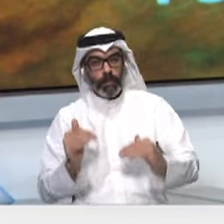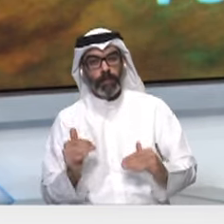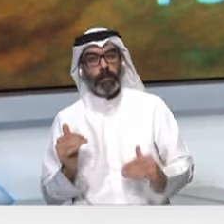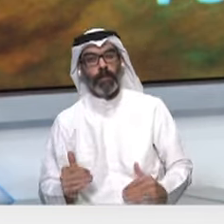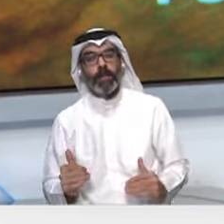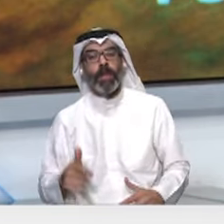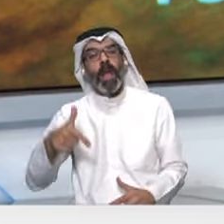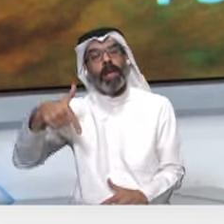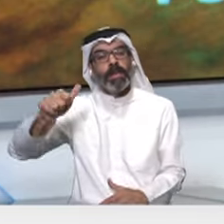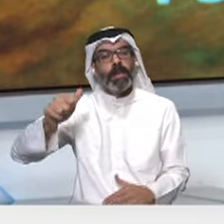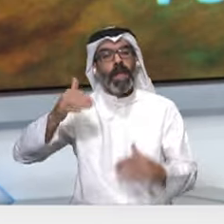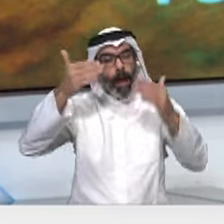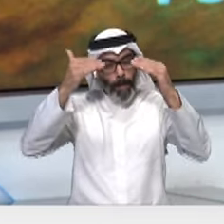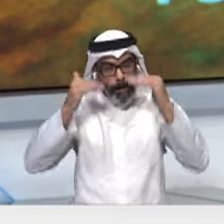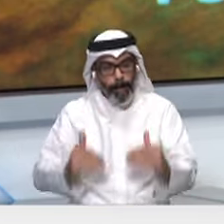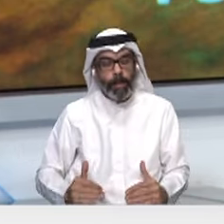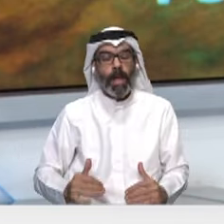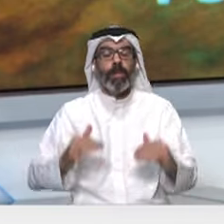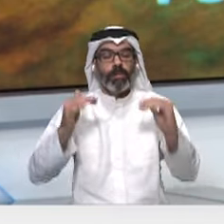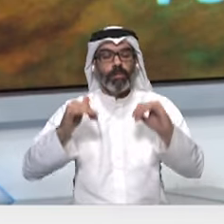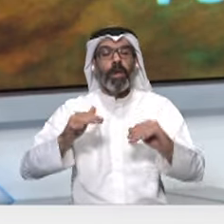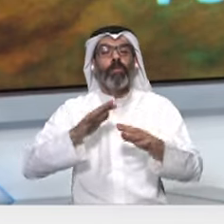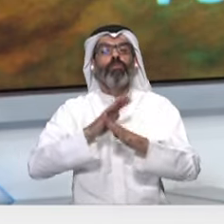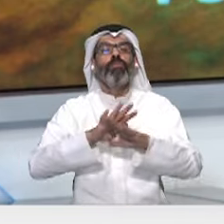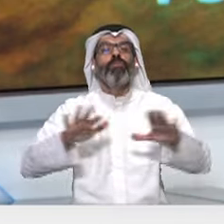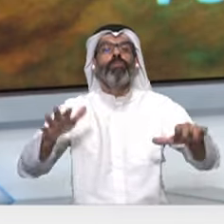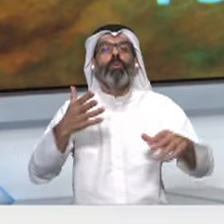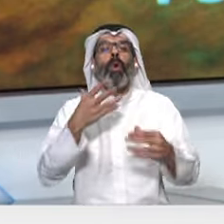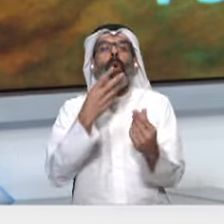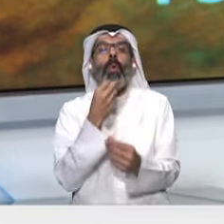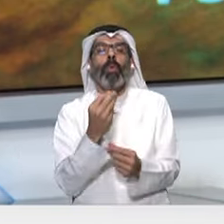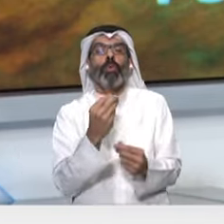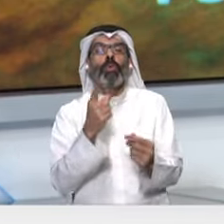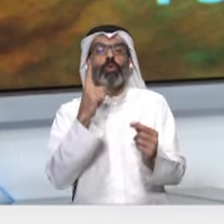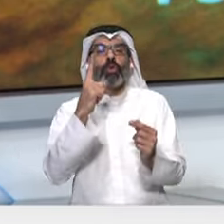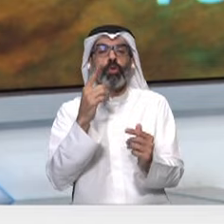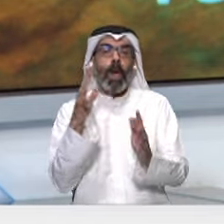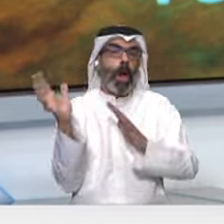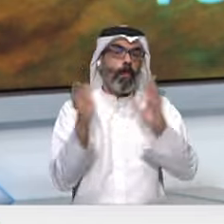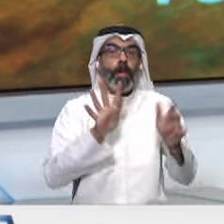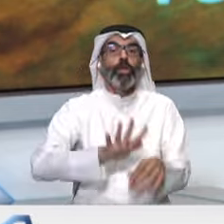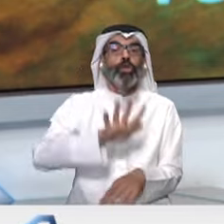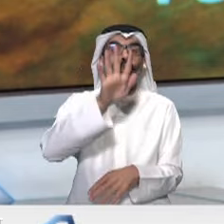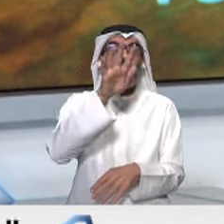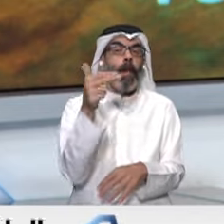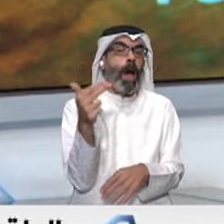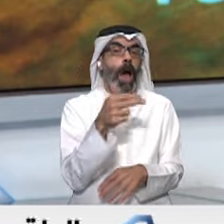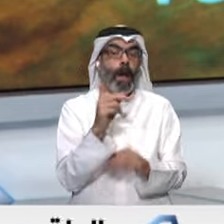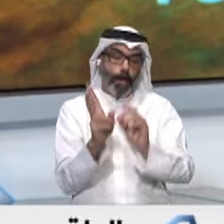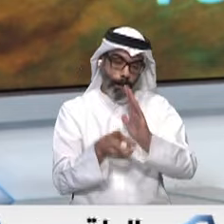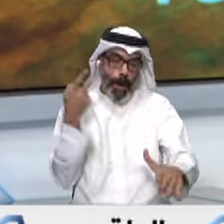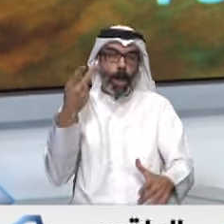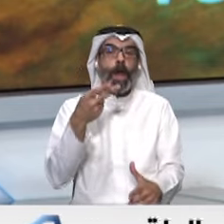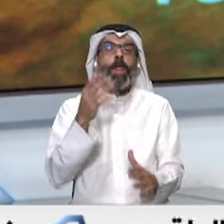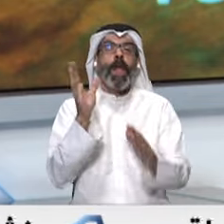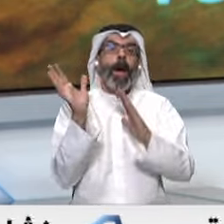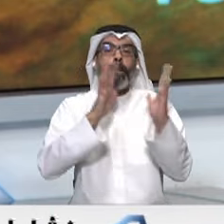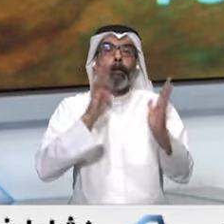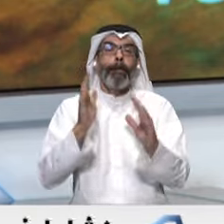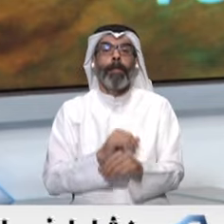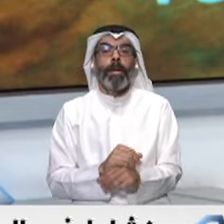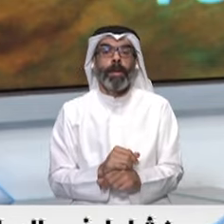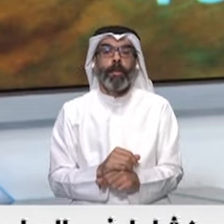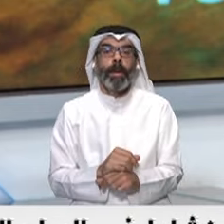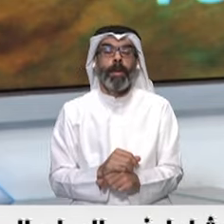ترجع ل 60% وبعدها تكون اجواء اكثر اعتدالا مع عوده الرياح الشماليه الغربيه ونشاطها على فترات اعتدالا من حيث